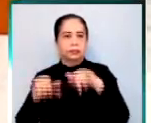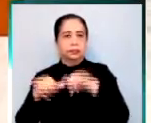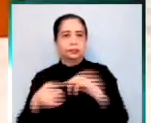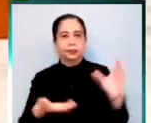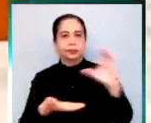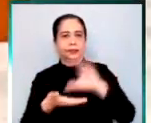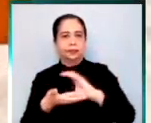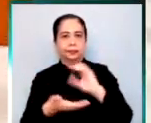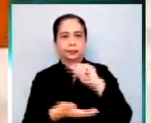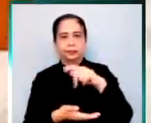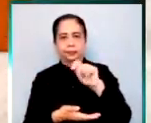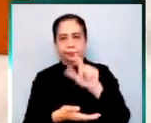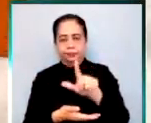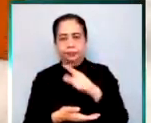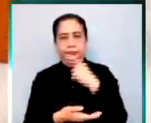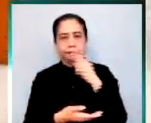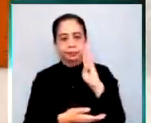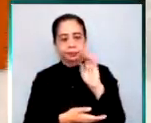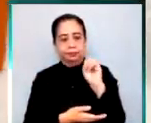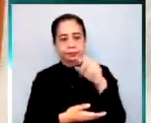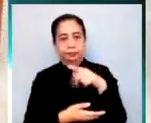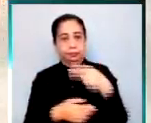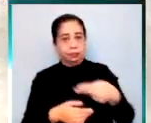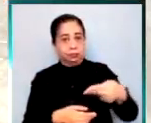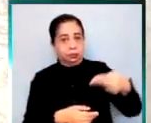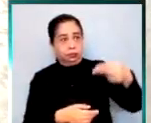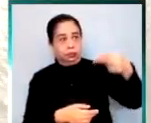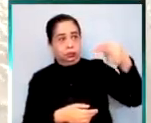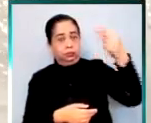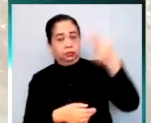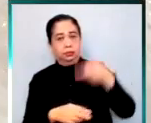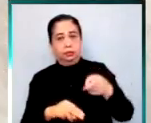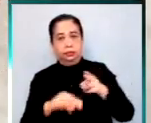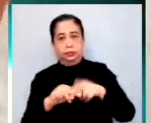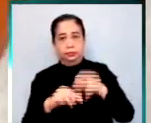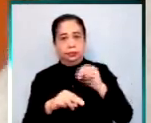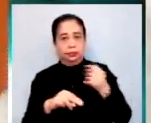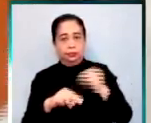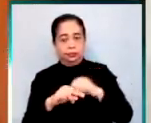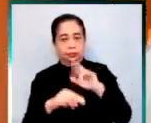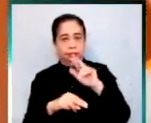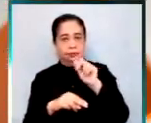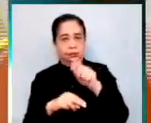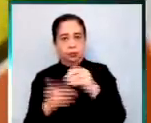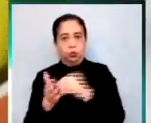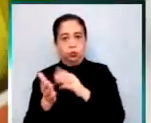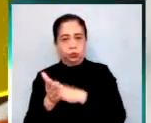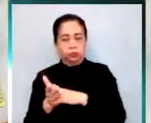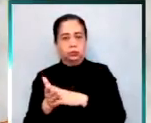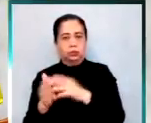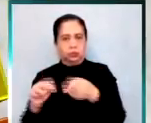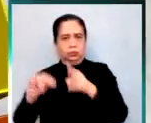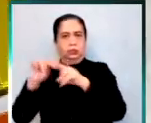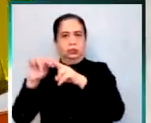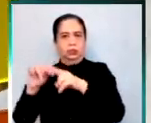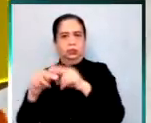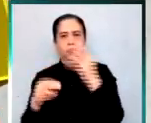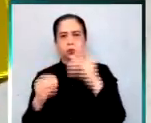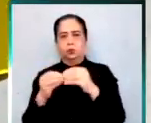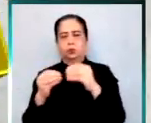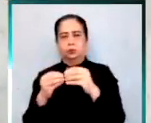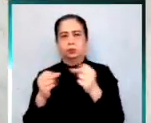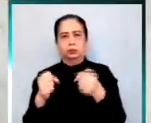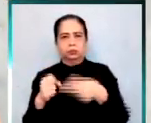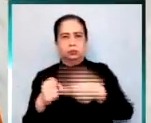sa BSP, kapag tumaas ang interest rate, tataas ang interest sa pautang. dahil magiging mas malaki ang